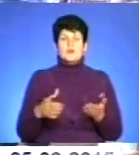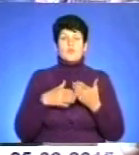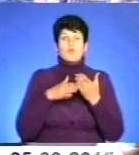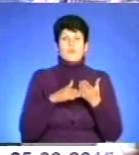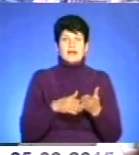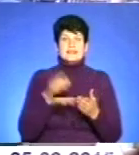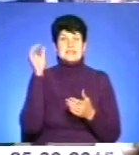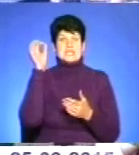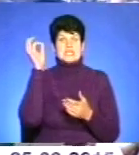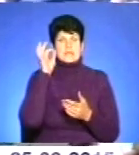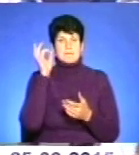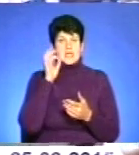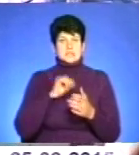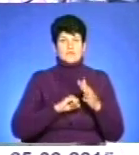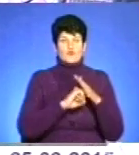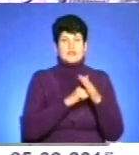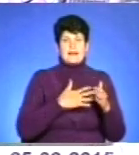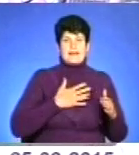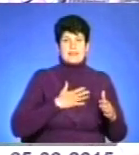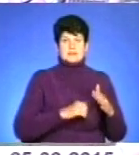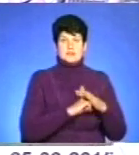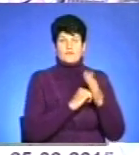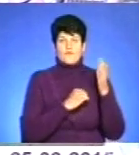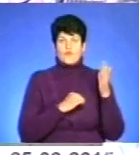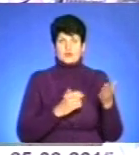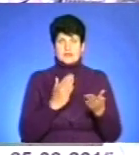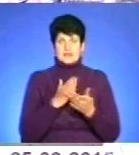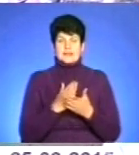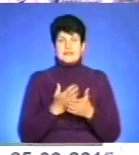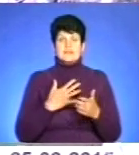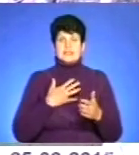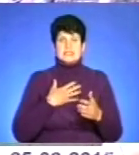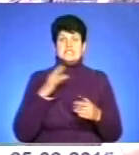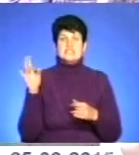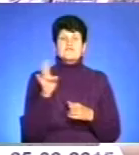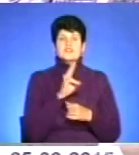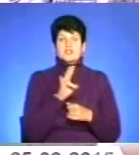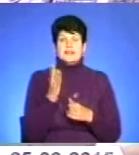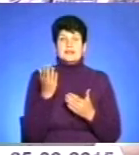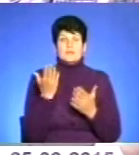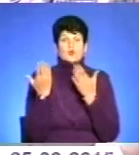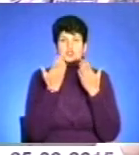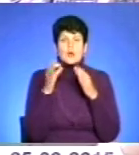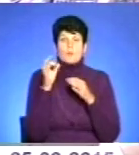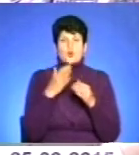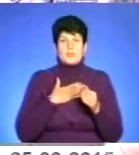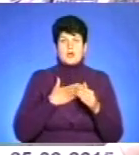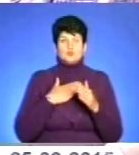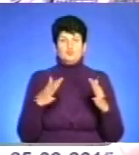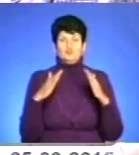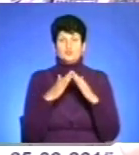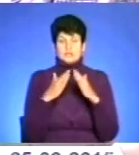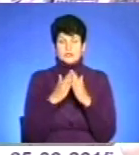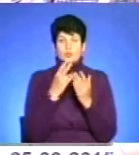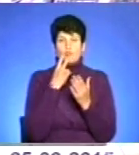Допомагають німецькі фонди, допомагає канадський фонд є. Навіть канадський священник, який прочитав про наш будинок, десь він побачив